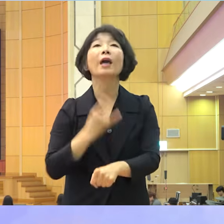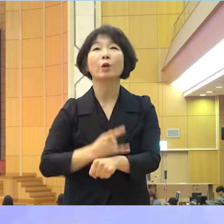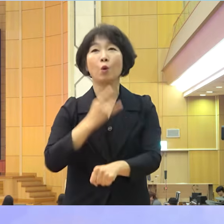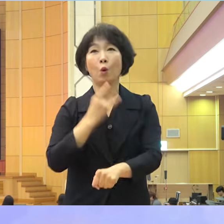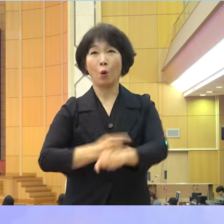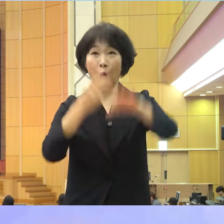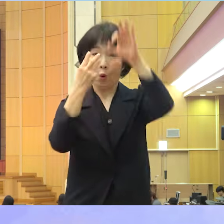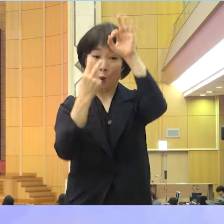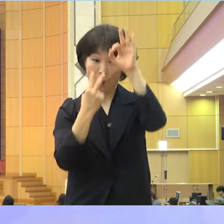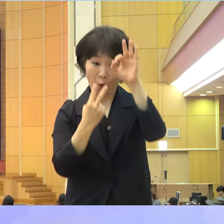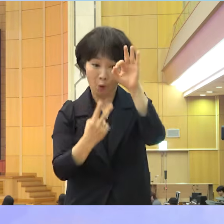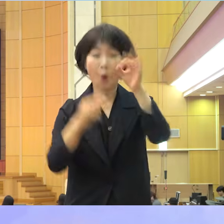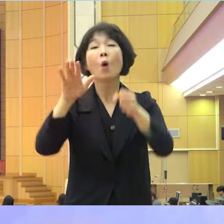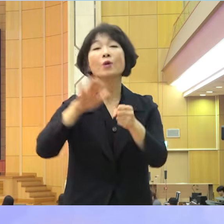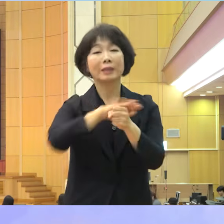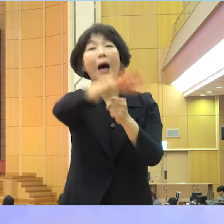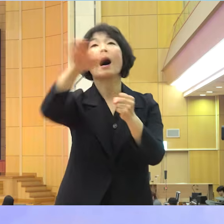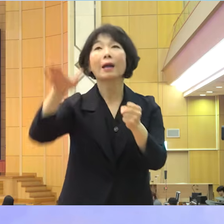행복해요